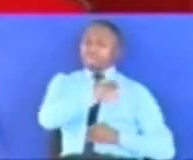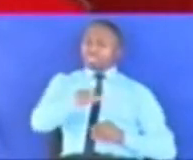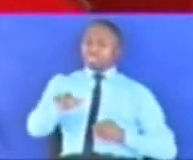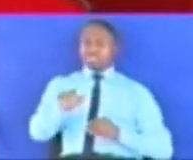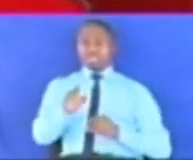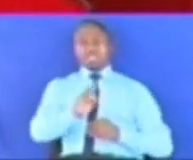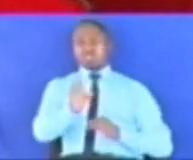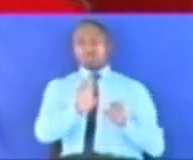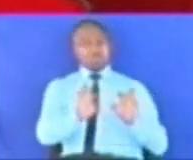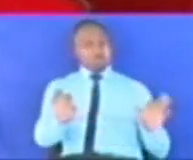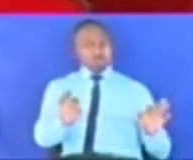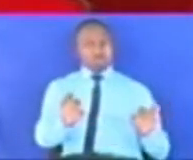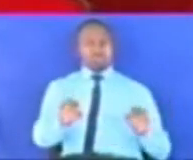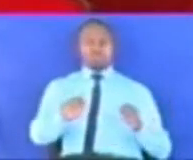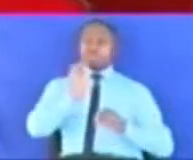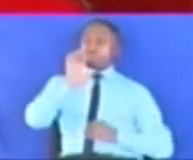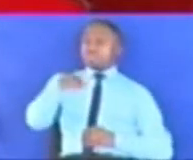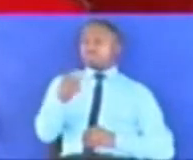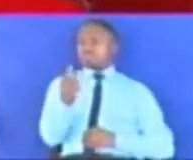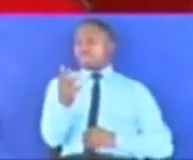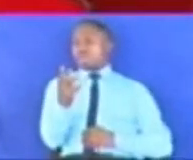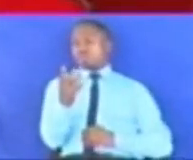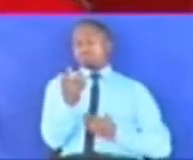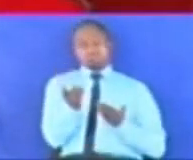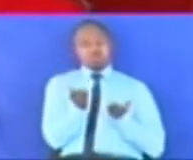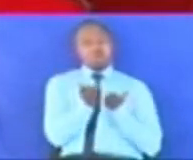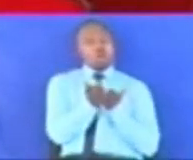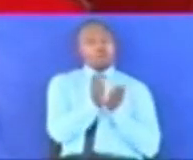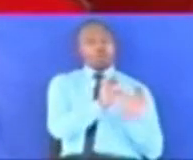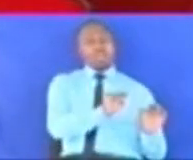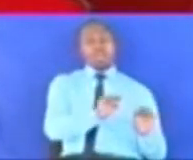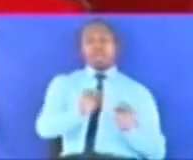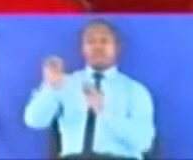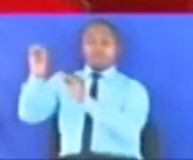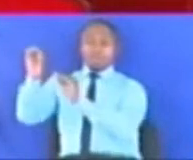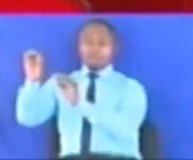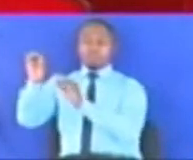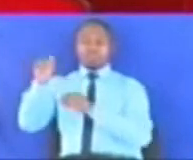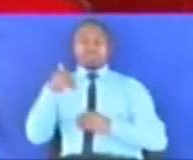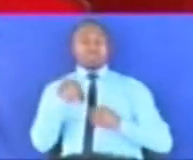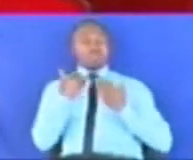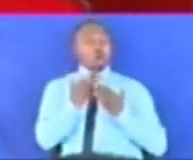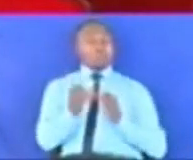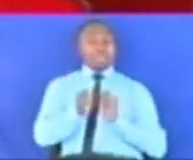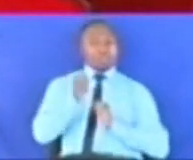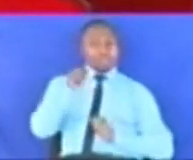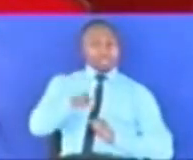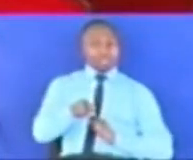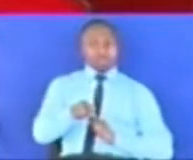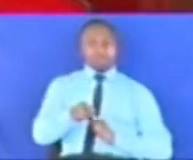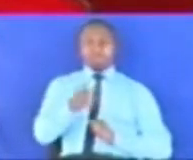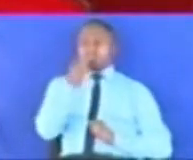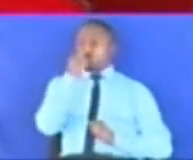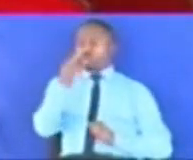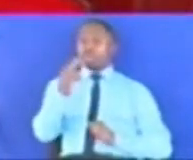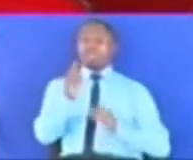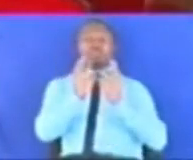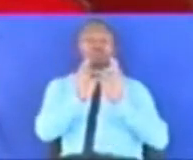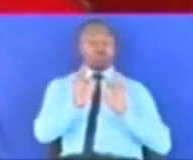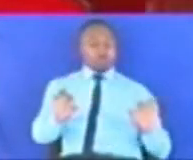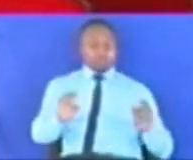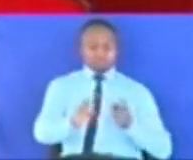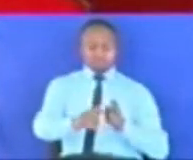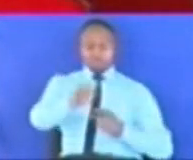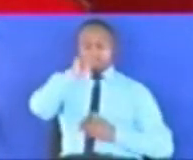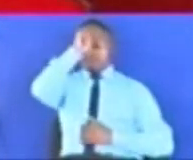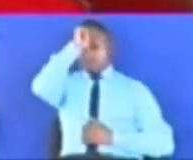hakuna miaka 2-3 unakuta wanaomba kuhama. Kwa hiyo nilikuwa naomba jambo hili la retention liangaliwe sana. Mheshimiwa